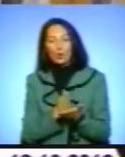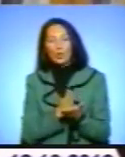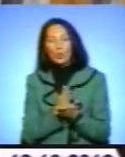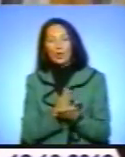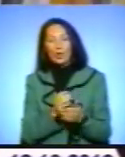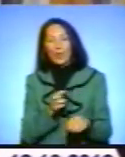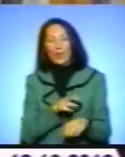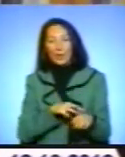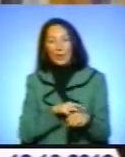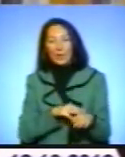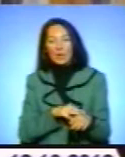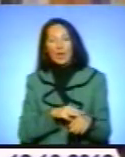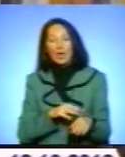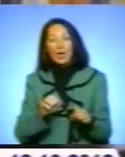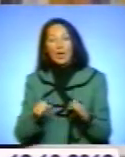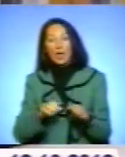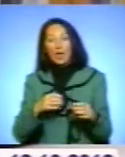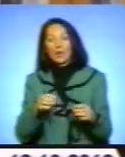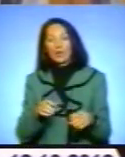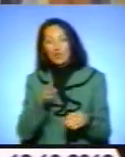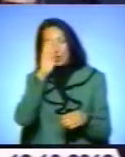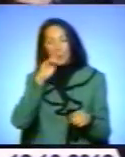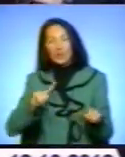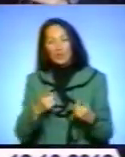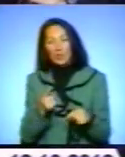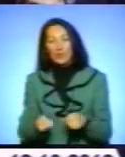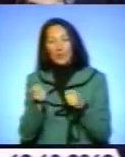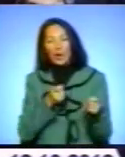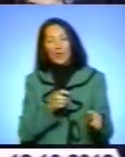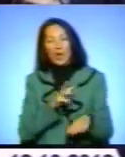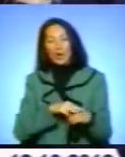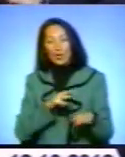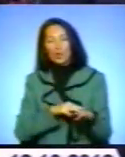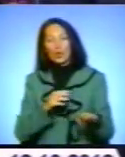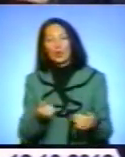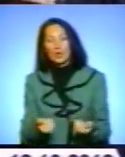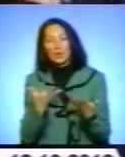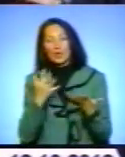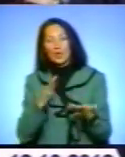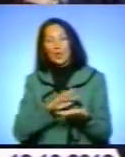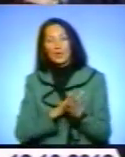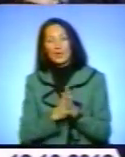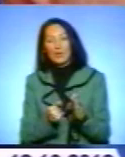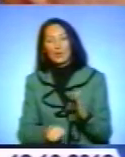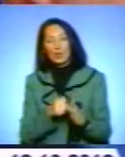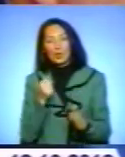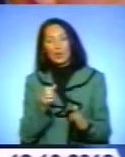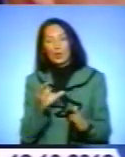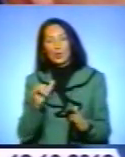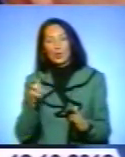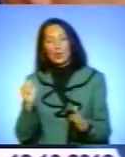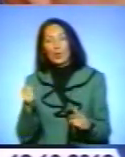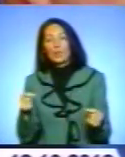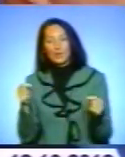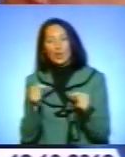до Кременецького райвідділу міліції для з'ясування обставин злочину та прийняття відповідного рішення. Сума матеріального збитку